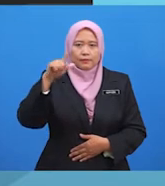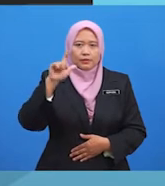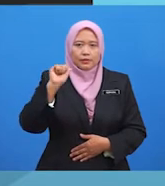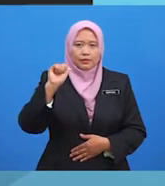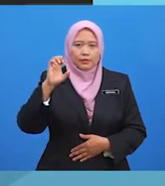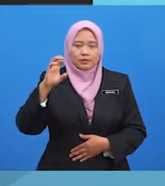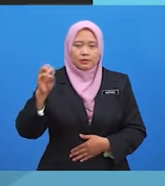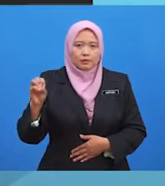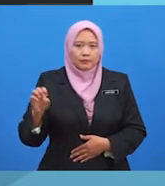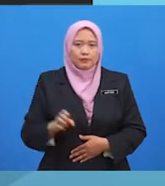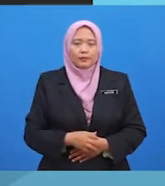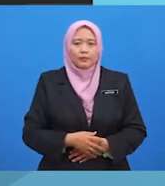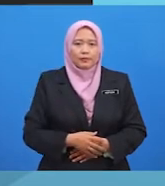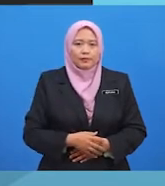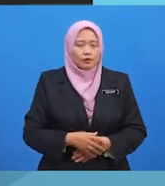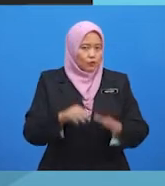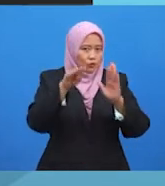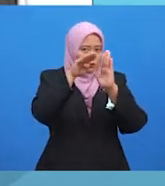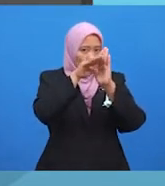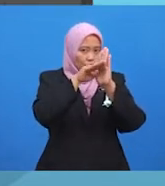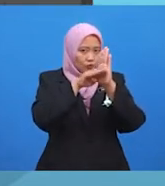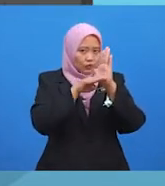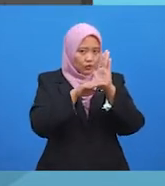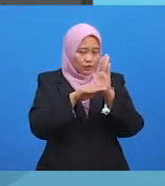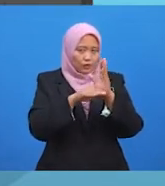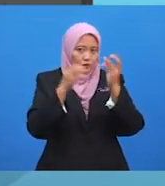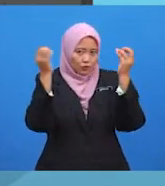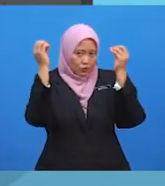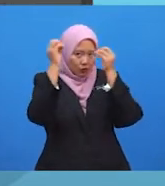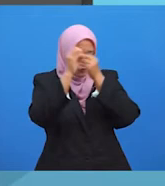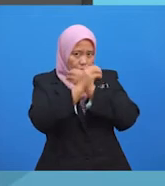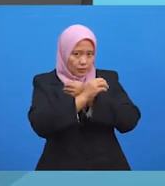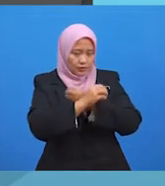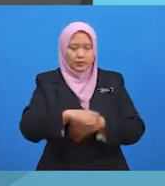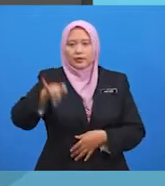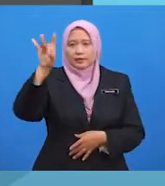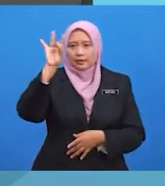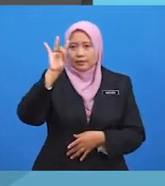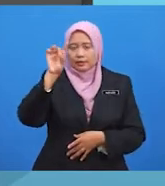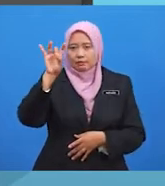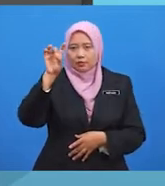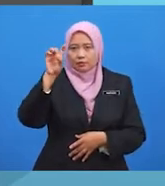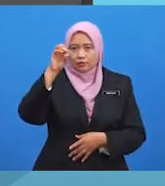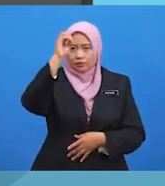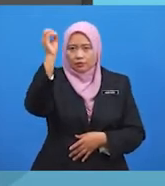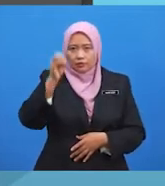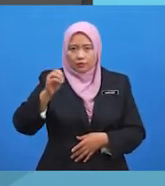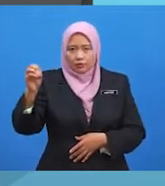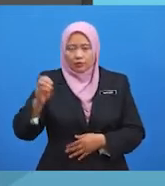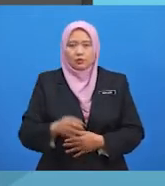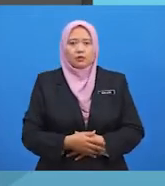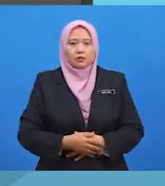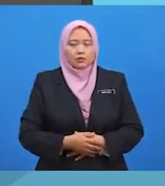Kurangkan opacity pada layer background sebanyak 80% bagi menampakkan